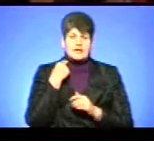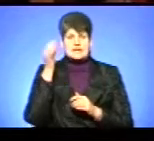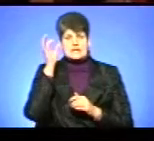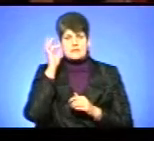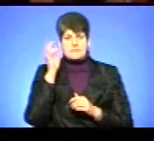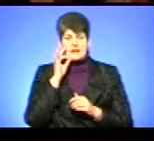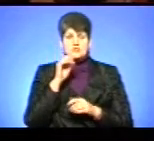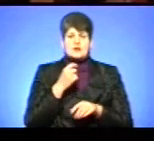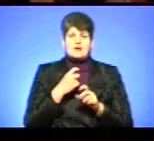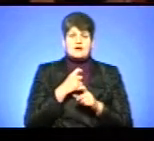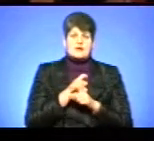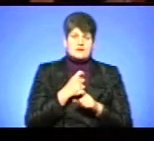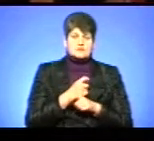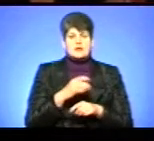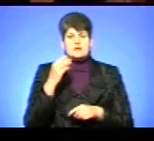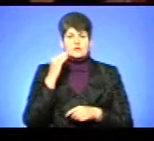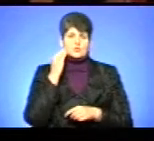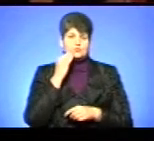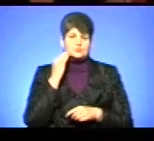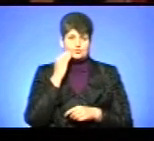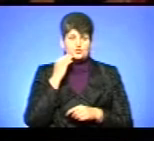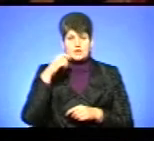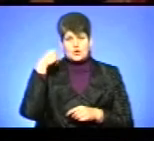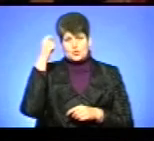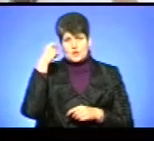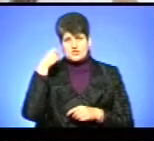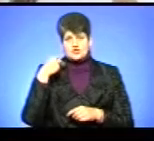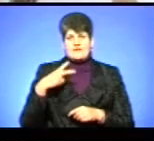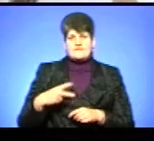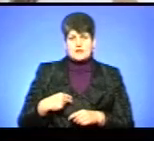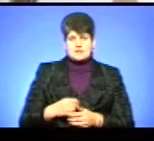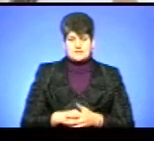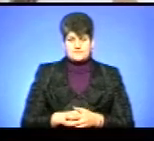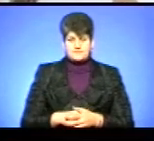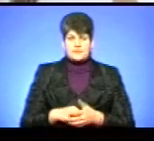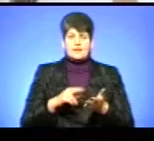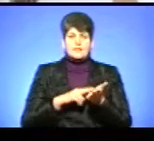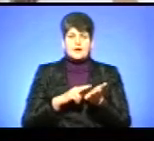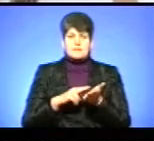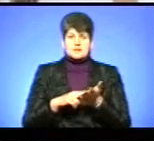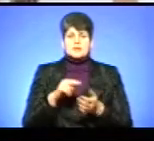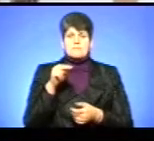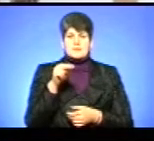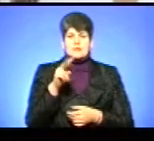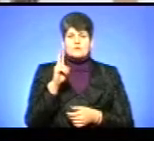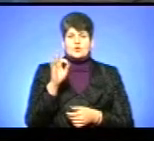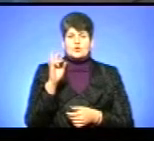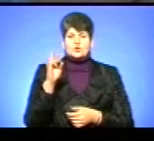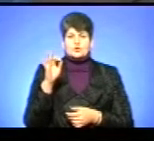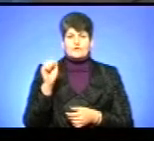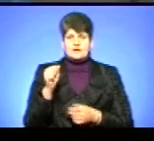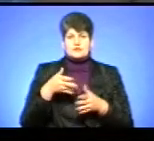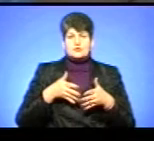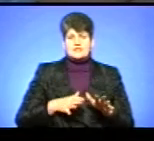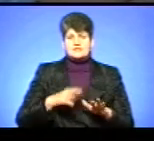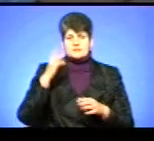Німеччини, Австро-Угорщини, Румунії, Туреччини і Франції. На марці Пилип Коновал народився на Хмельниччині, брав участь у